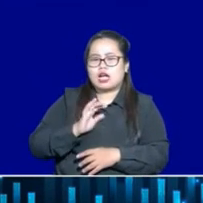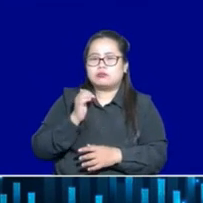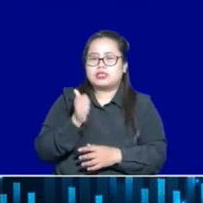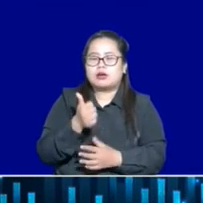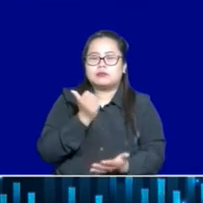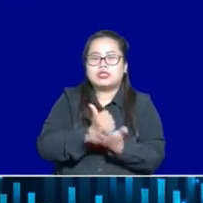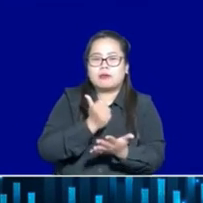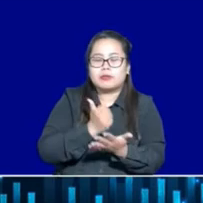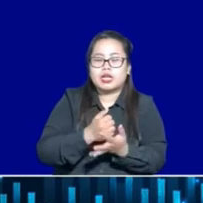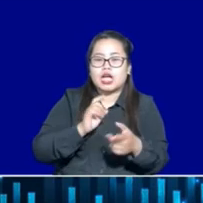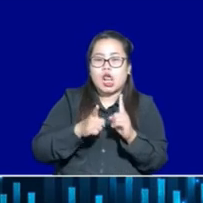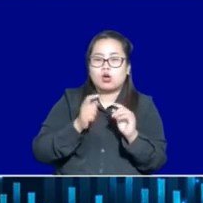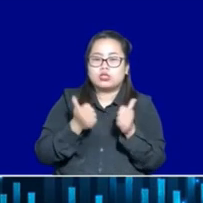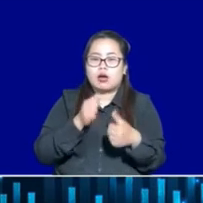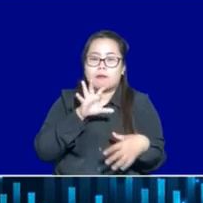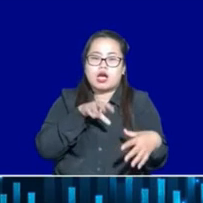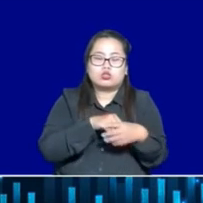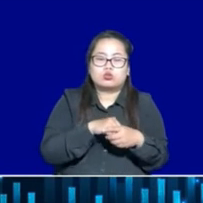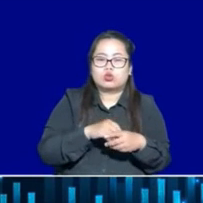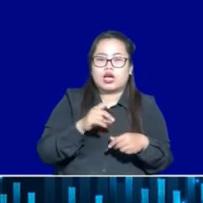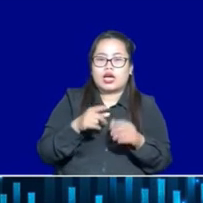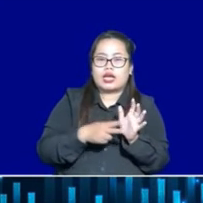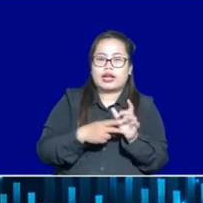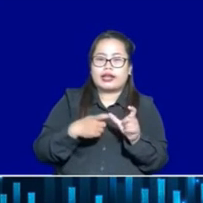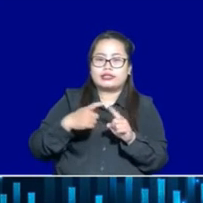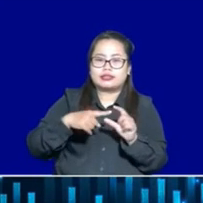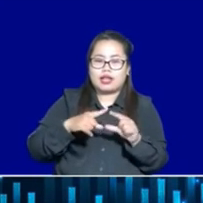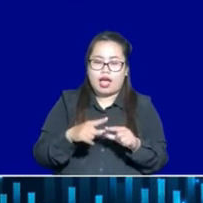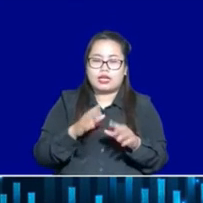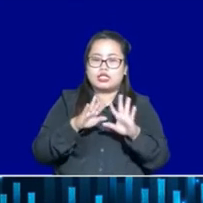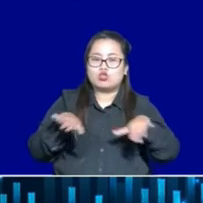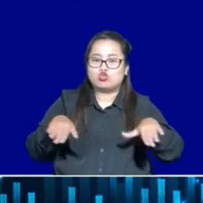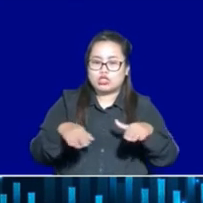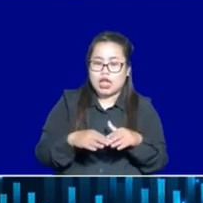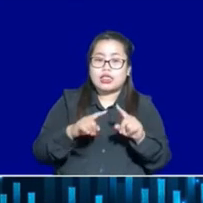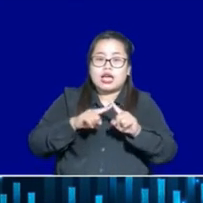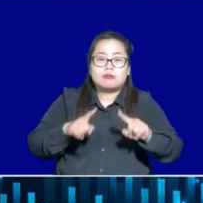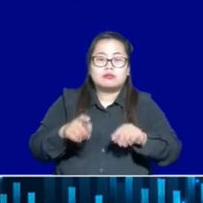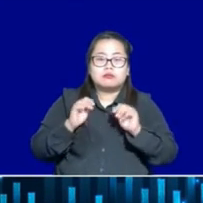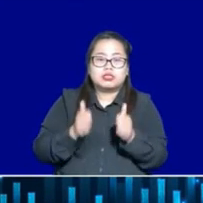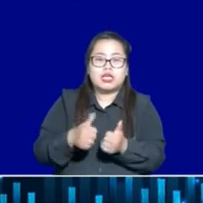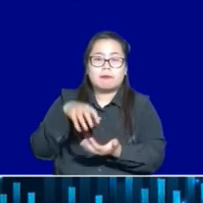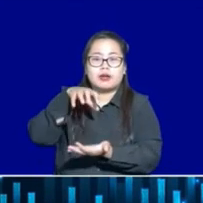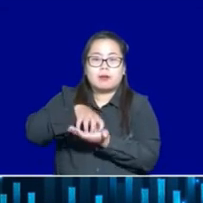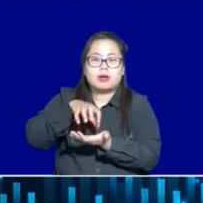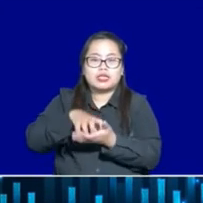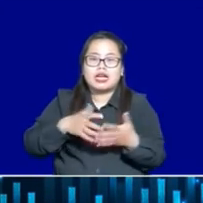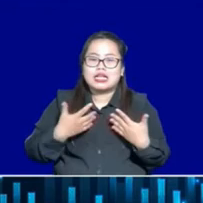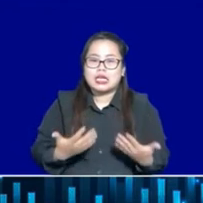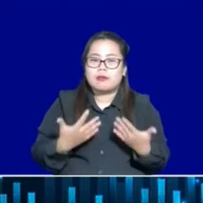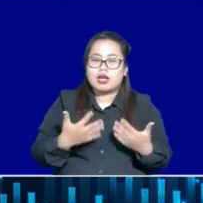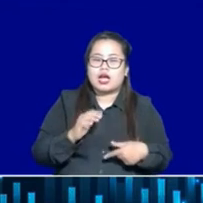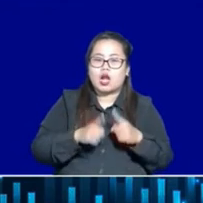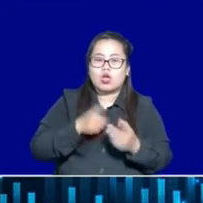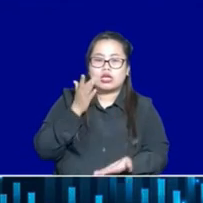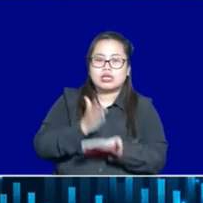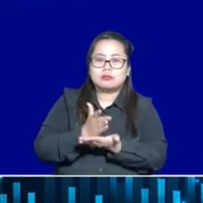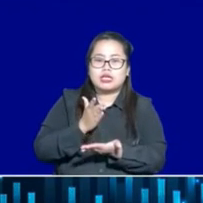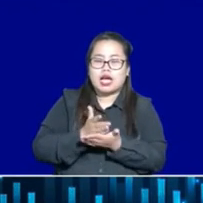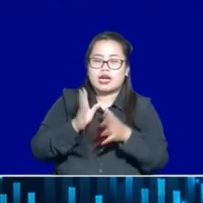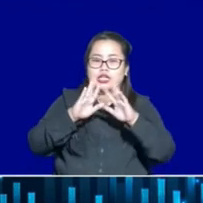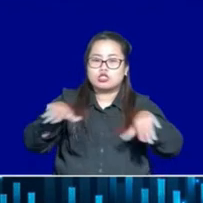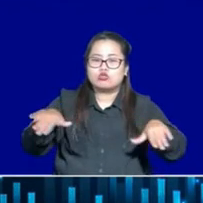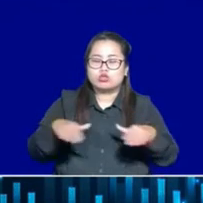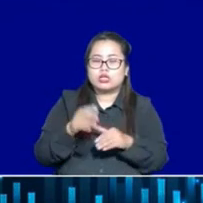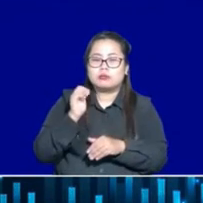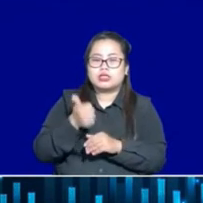di Renstra industri ansi, tetapi menempatkan bagaimana kebijakan industri itu dalam